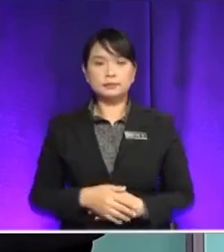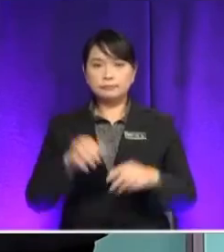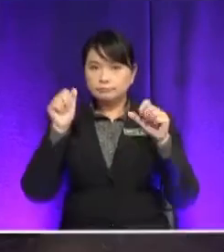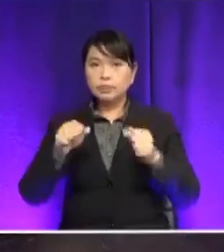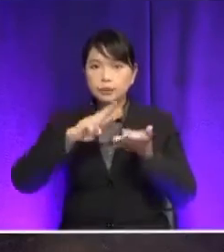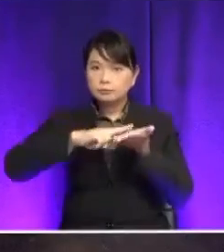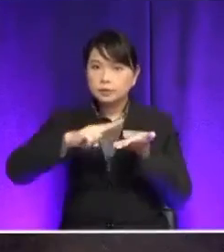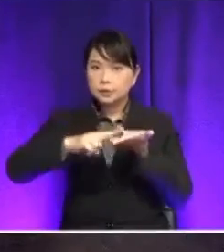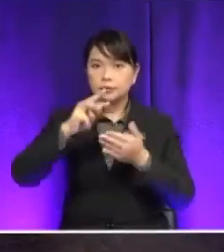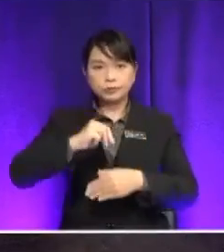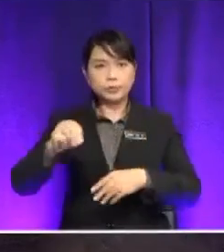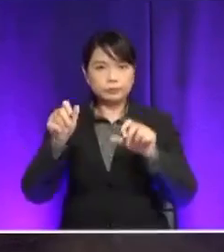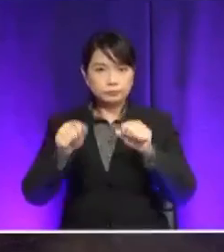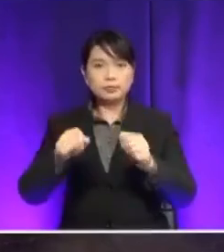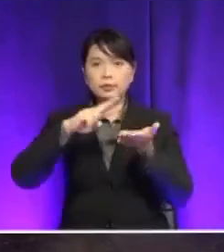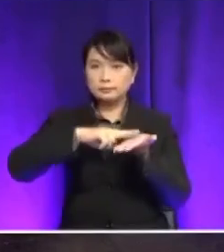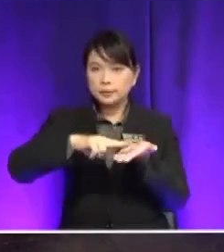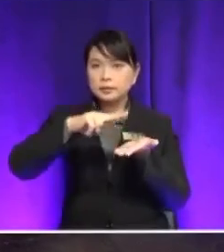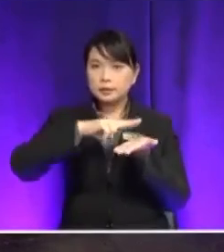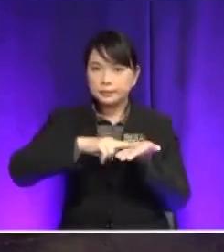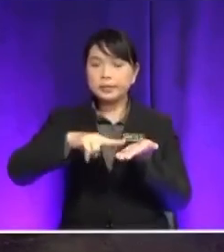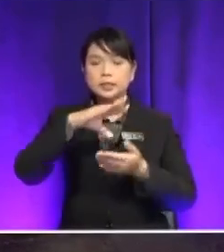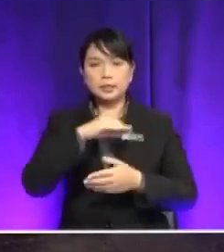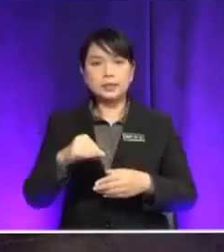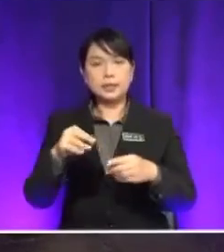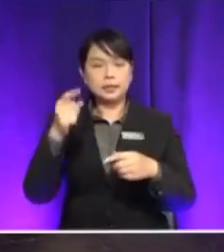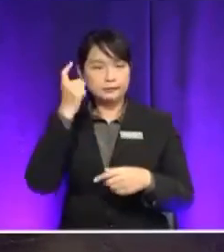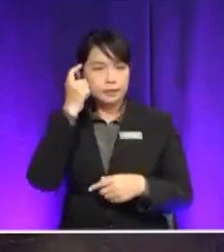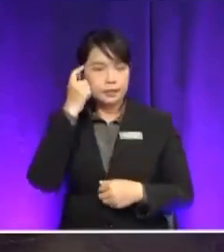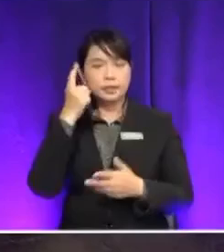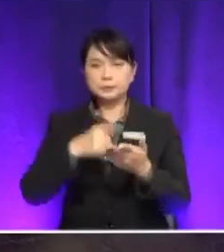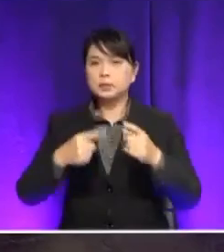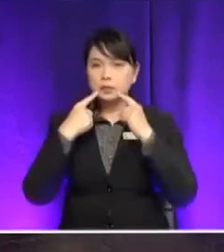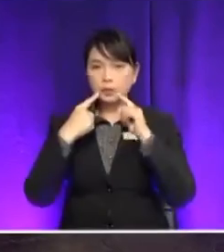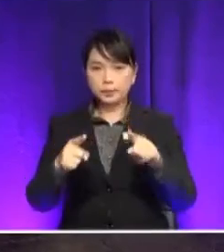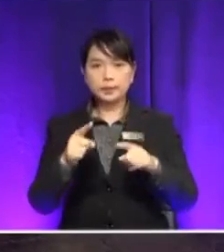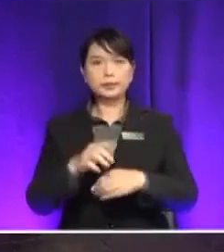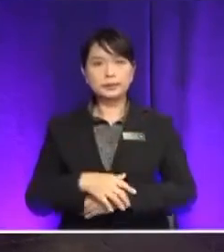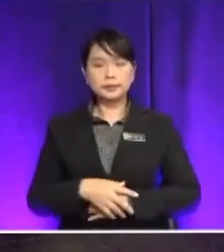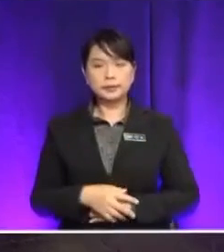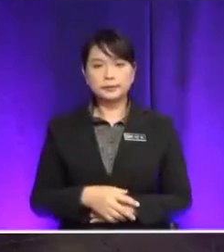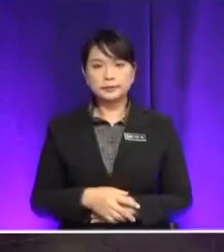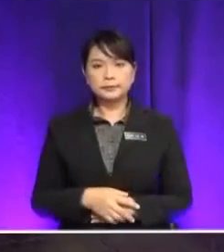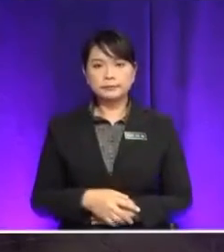jawabannya pakai tangan tadi oke Putri Maryam boleh